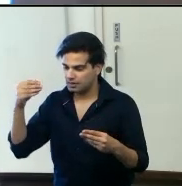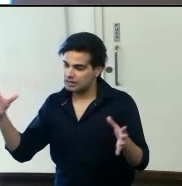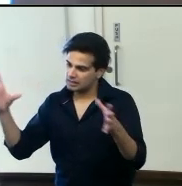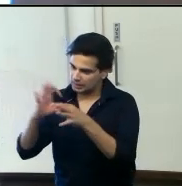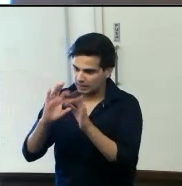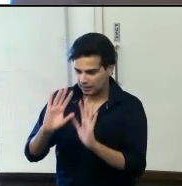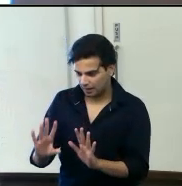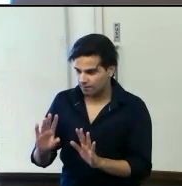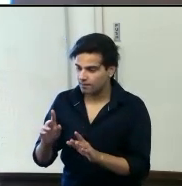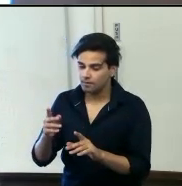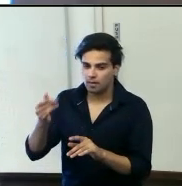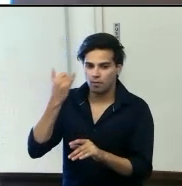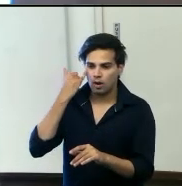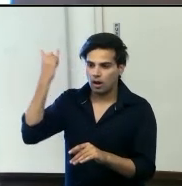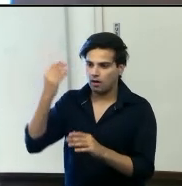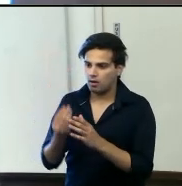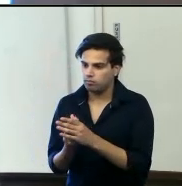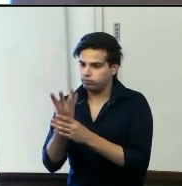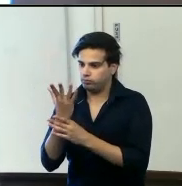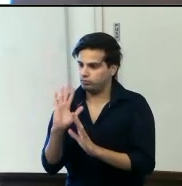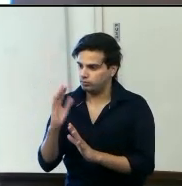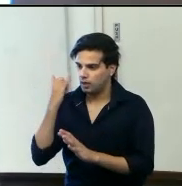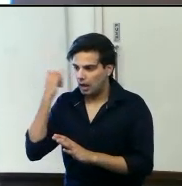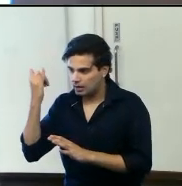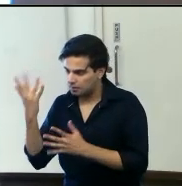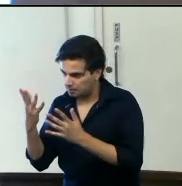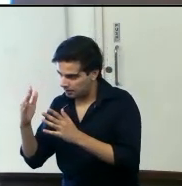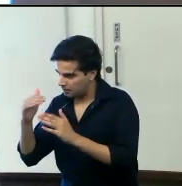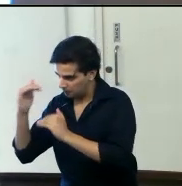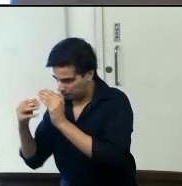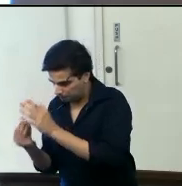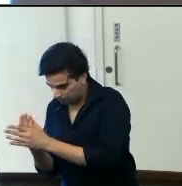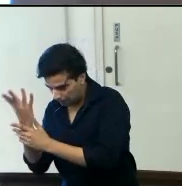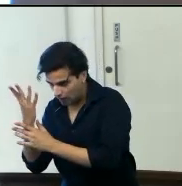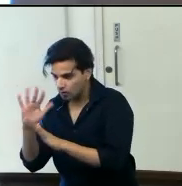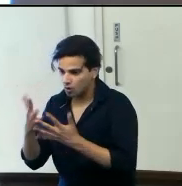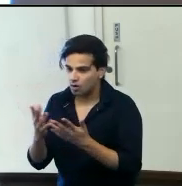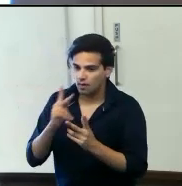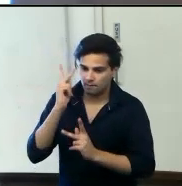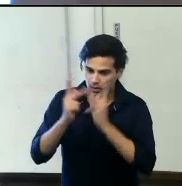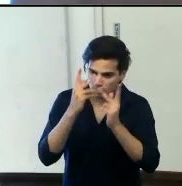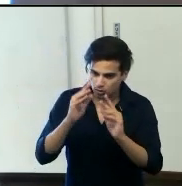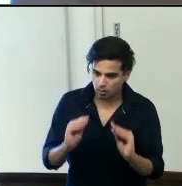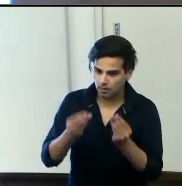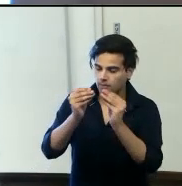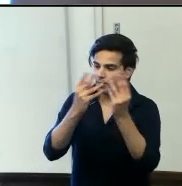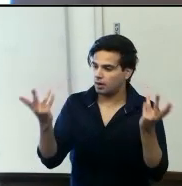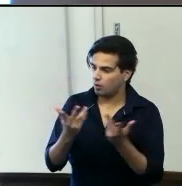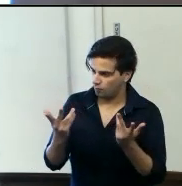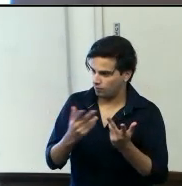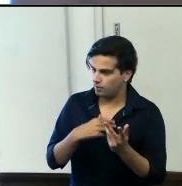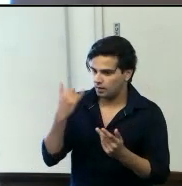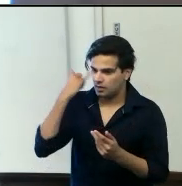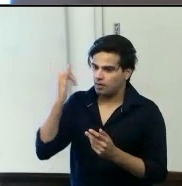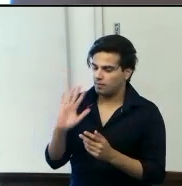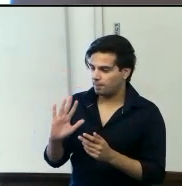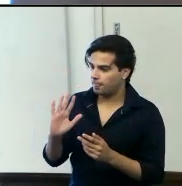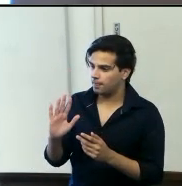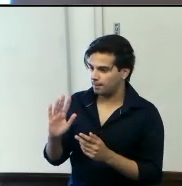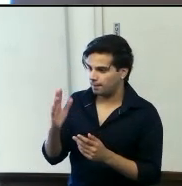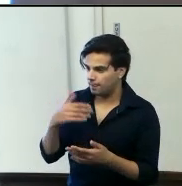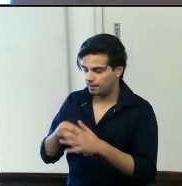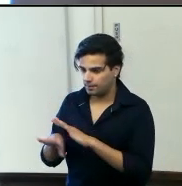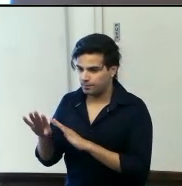There, it was an idea to either enhance or subvert the visuals meaning. ಹಿಂದೆ ಎಲ್ಲ ಏನಾಗಿದೆ